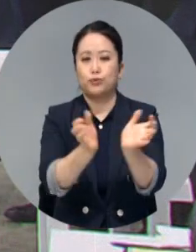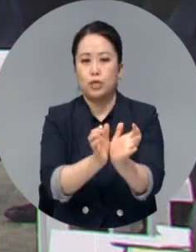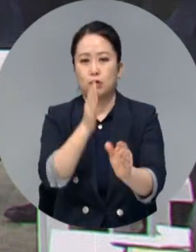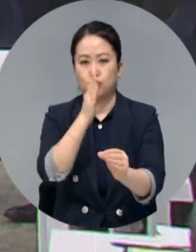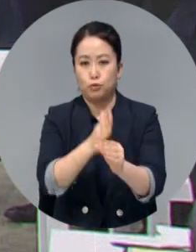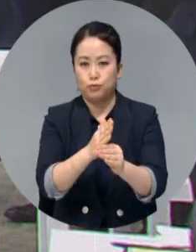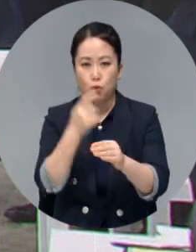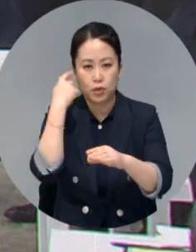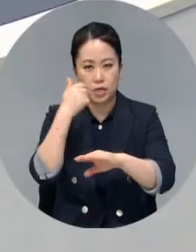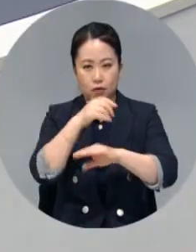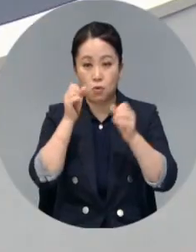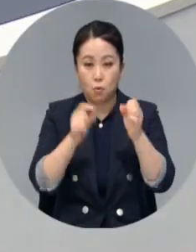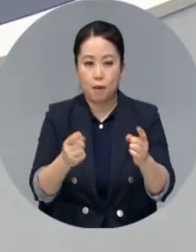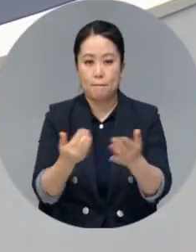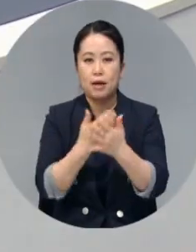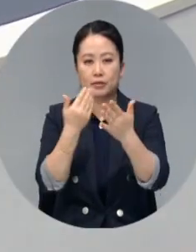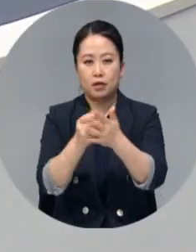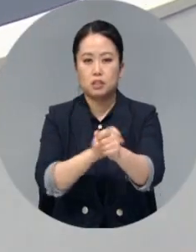기자입니다.